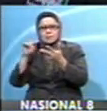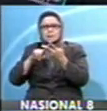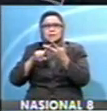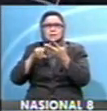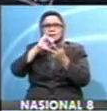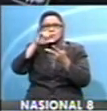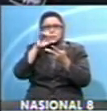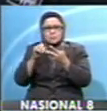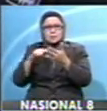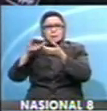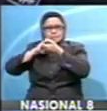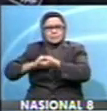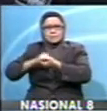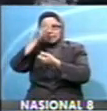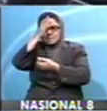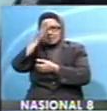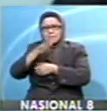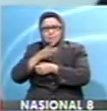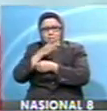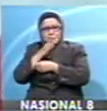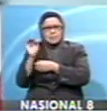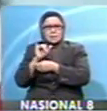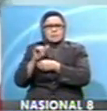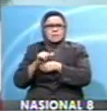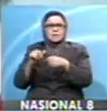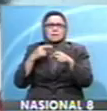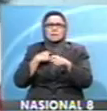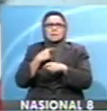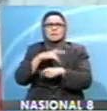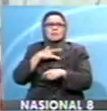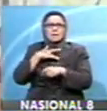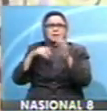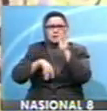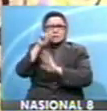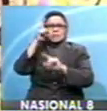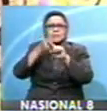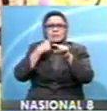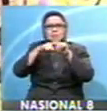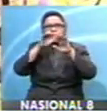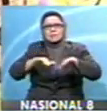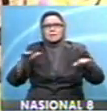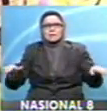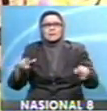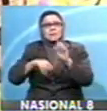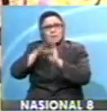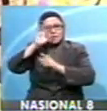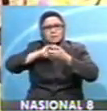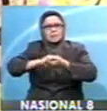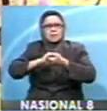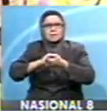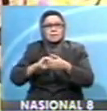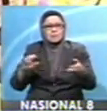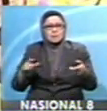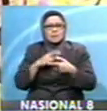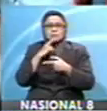arwah Mak Bapak dia orang rasanya kita more than adik-beradik lebih rapat lagi itulah gabungan serasi